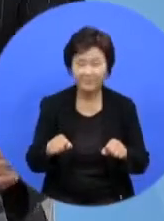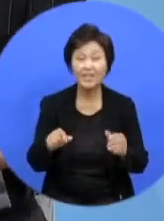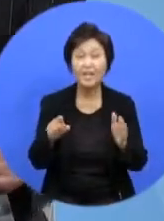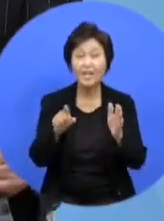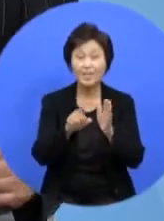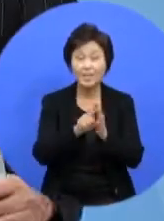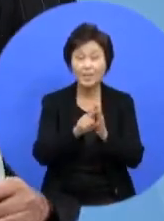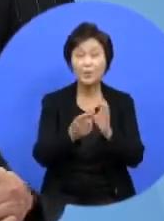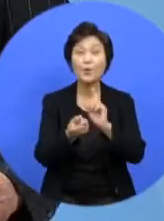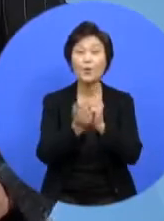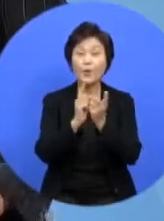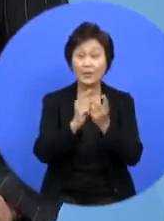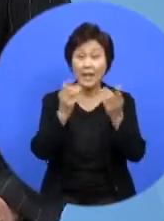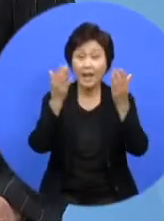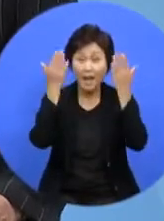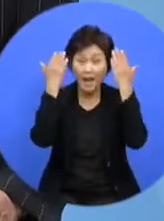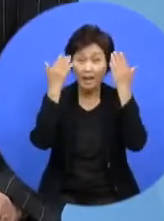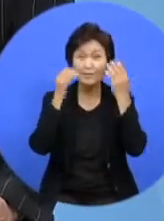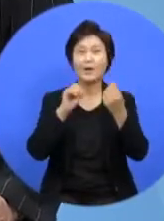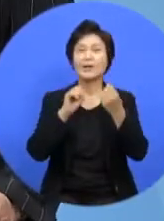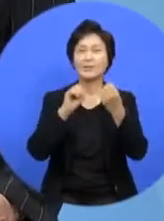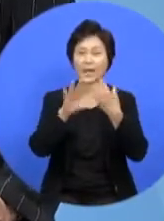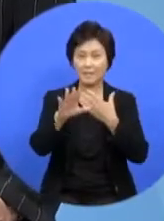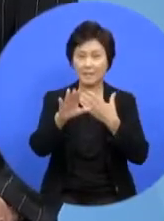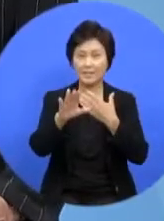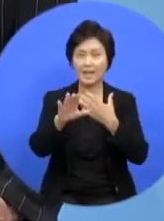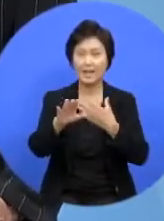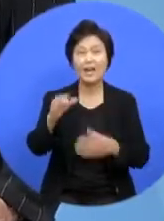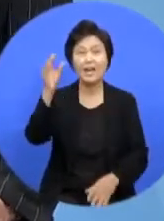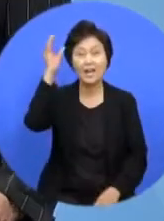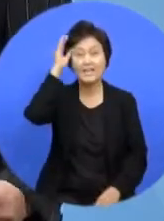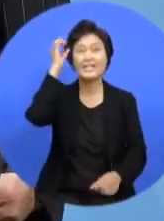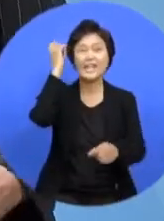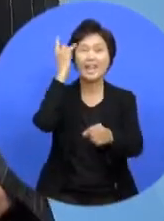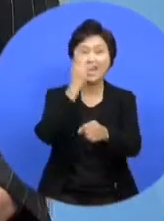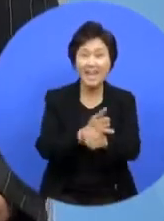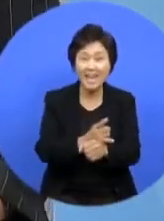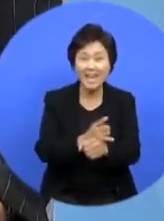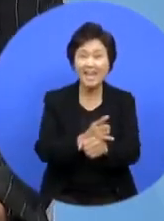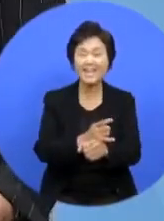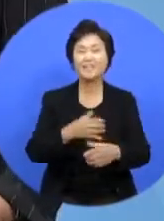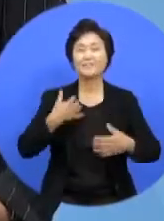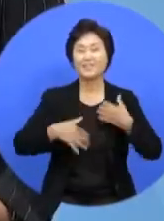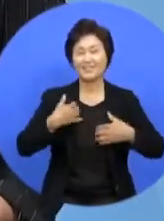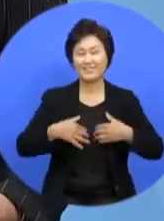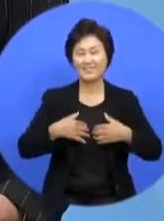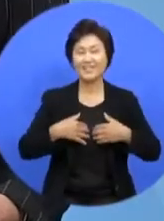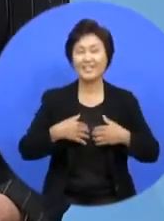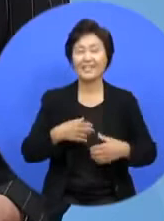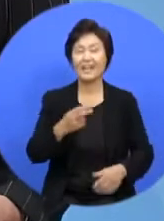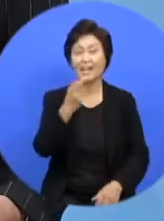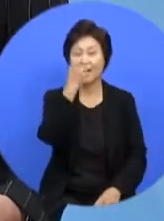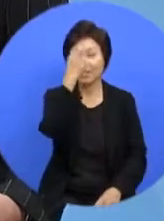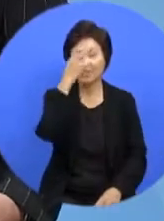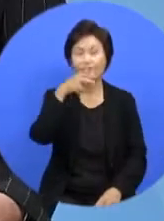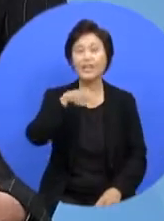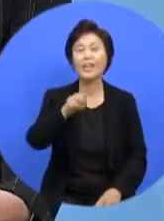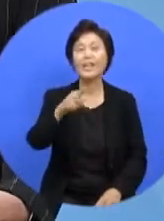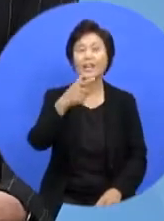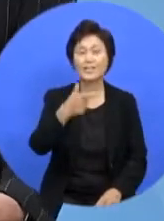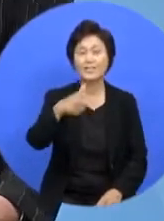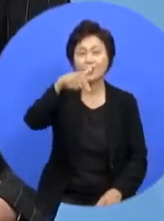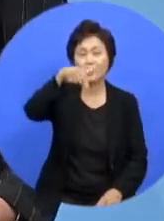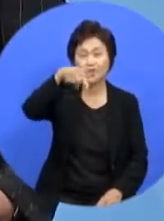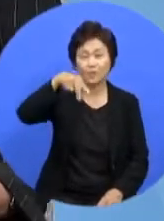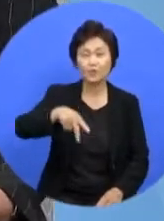기독교 대안학교가 해답이다. 기대해! 안녕하세요. 반갑습니다. 저는 최선규입니다. 안녕하세요.